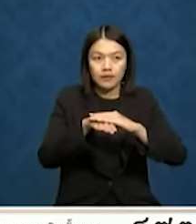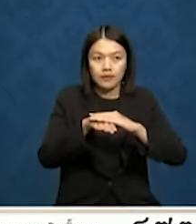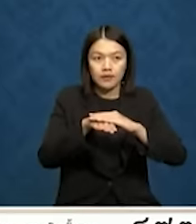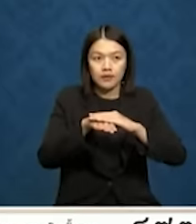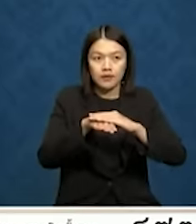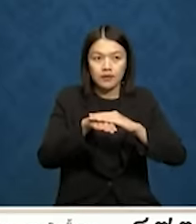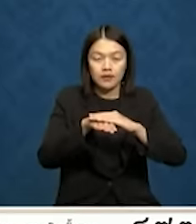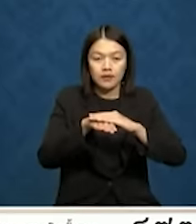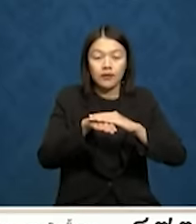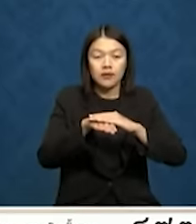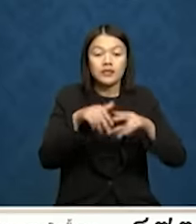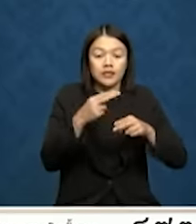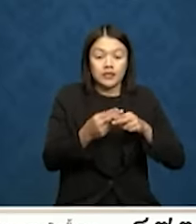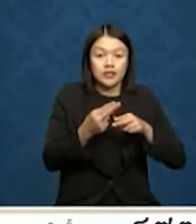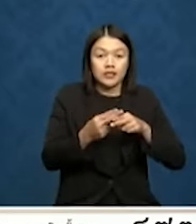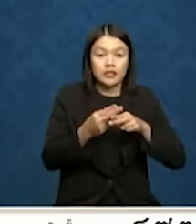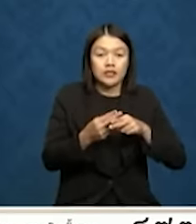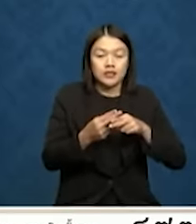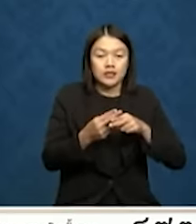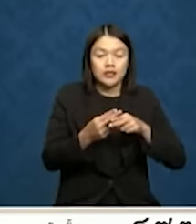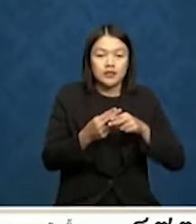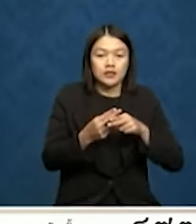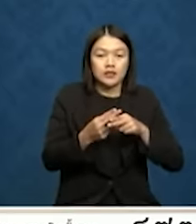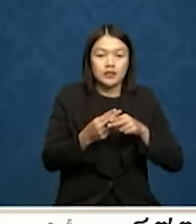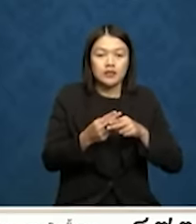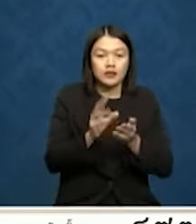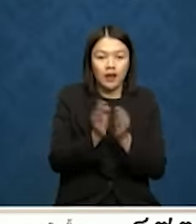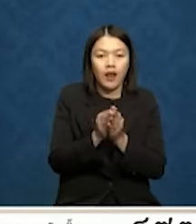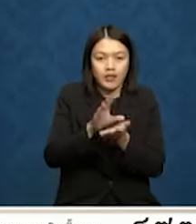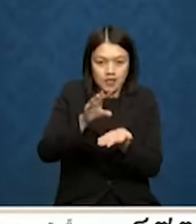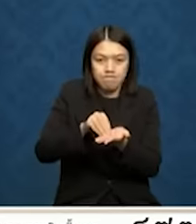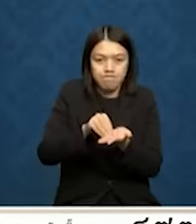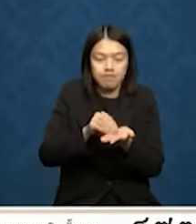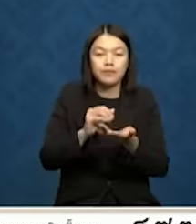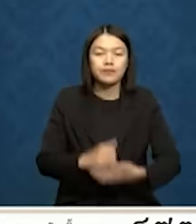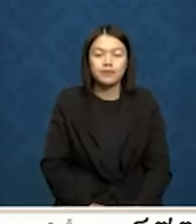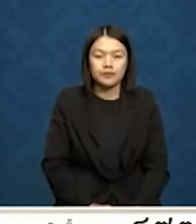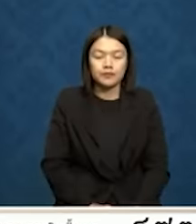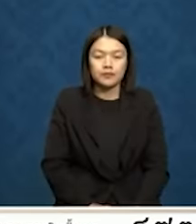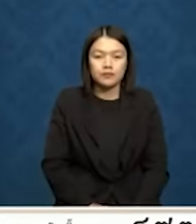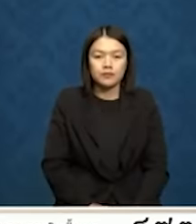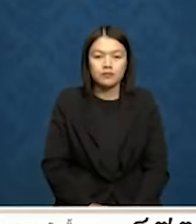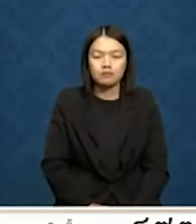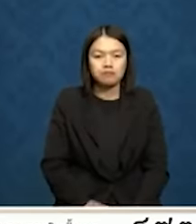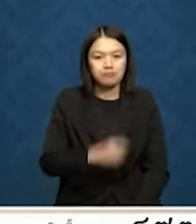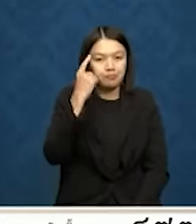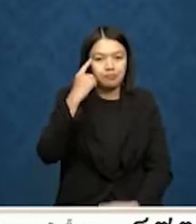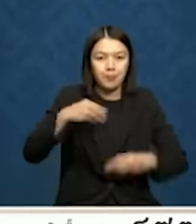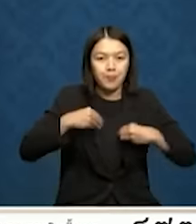ชื่อจากที่ท่านนั่งนะครับเพราะคะแนนก็จะถูกบันทึกนะครับถ้าท่านไม่เห็นชอบ